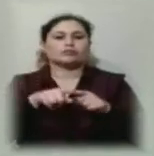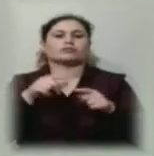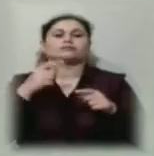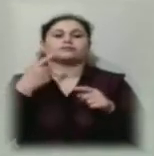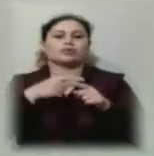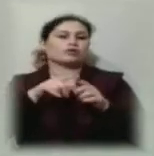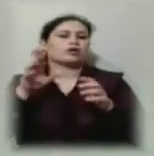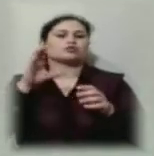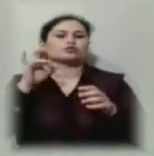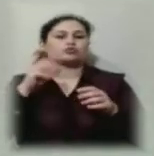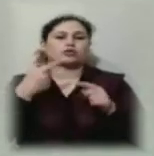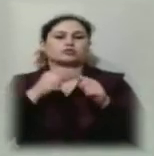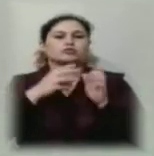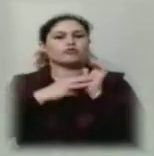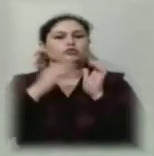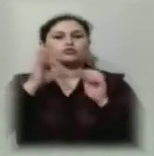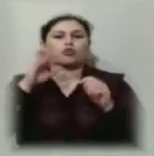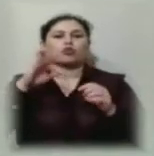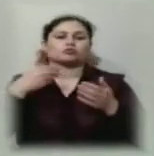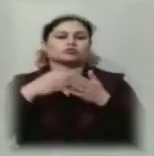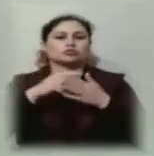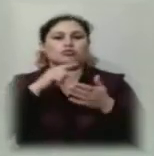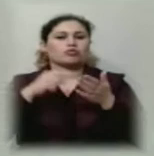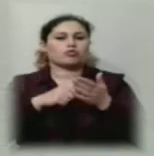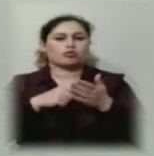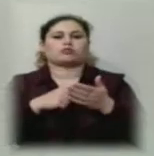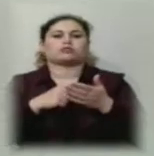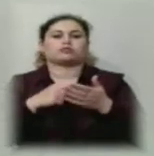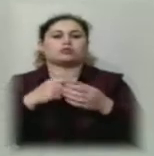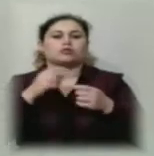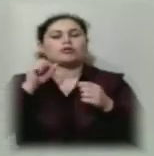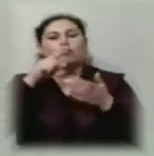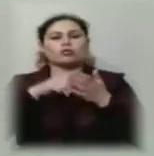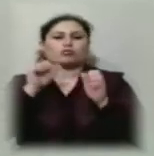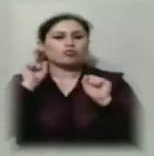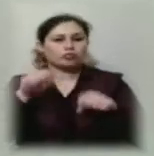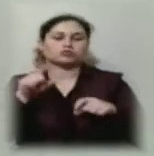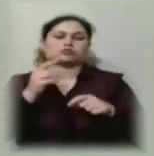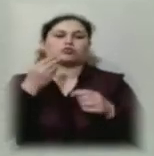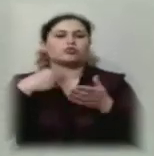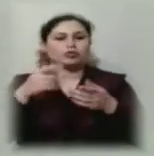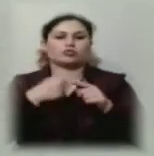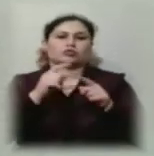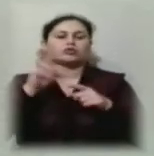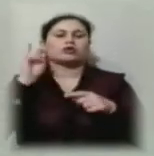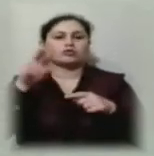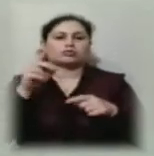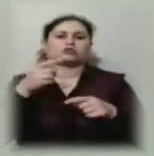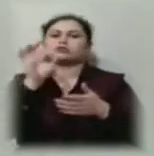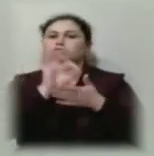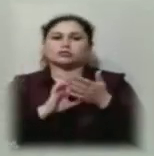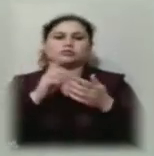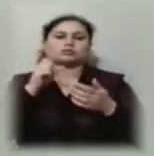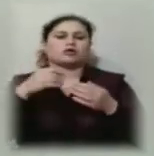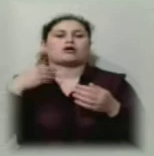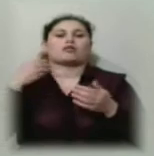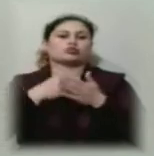– 8% від бюджету міста. Місто могло би придбати ці тролейбуси, одразу закласти на